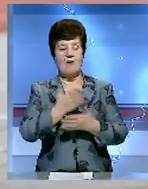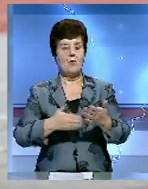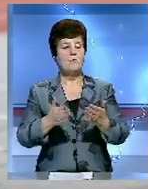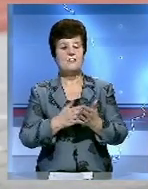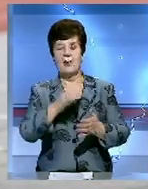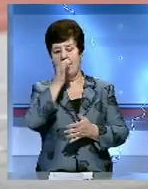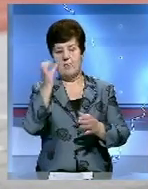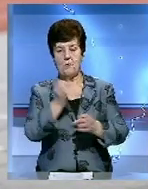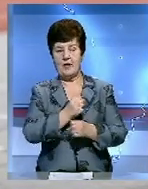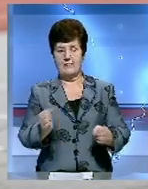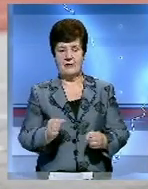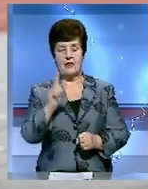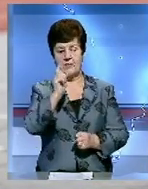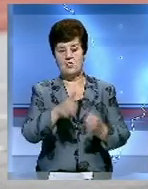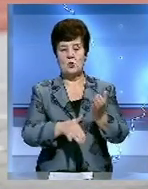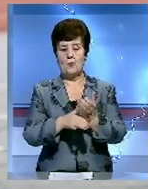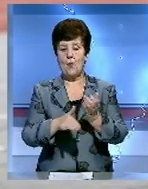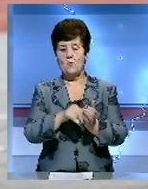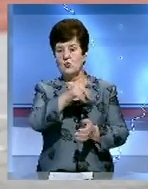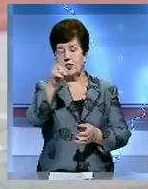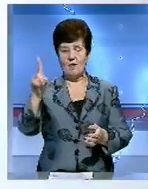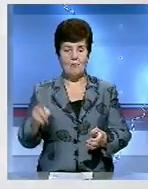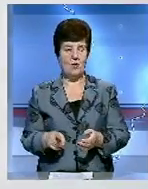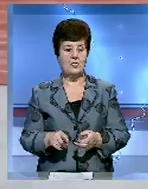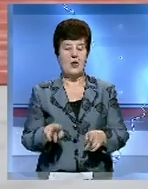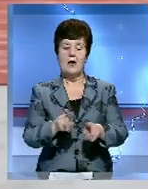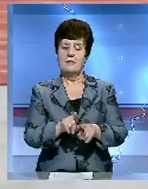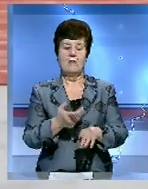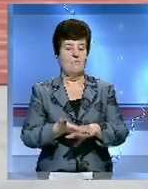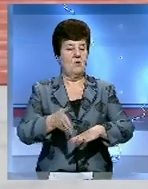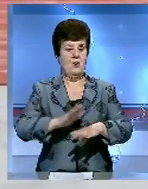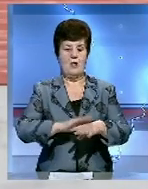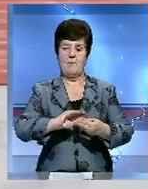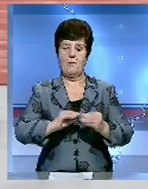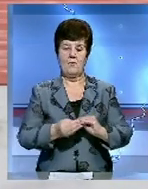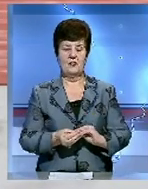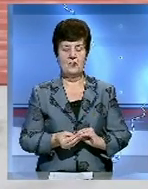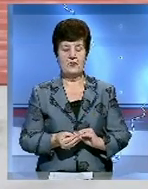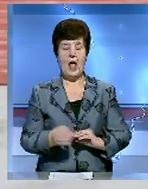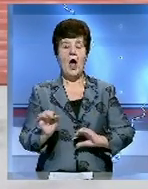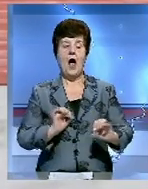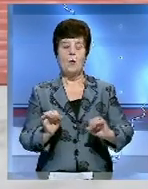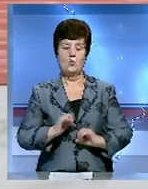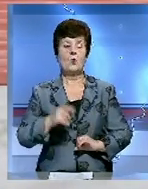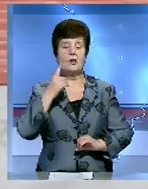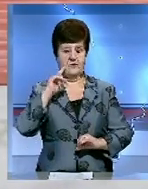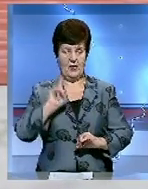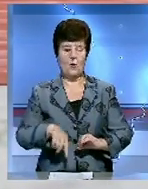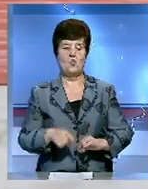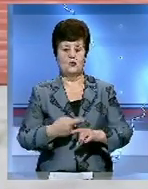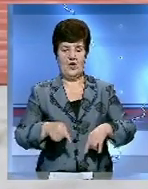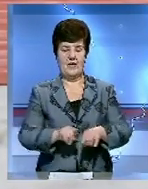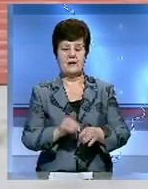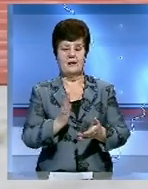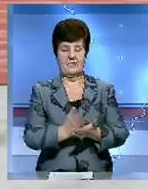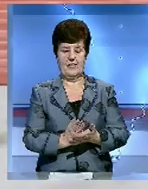при помощи кого-то тоже довольно-таки проблематично. Autoritățile recunosc că și aici sunt probleme. Cu dorință